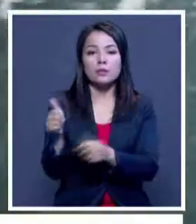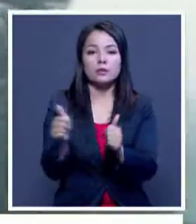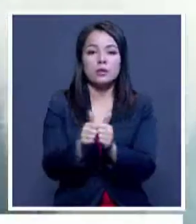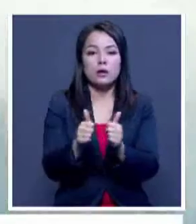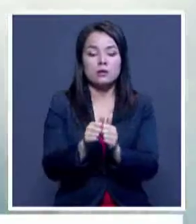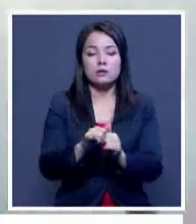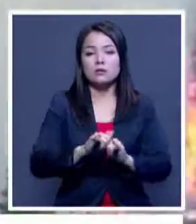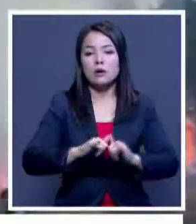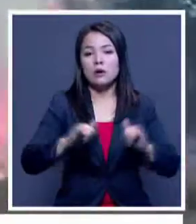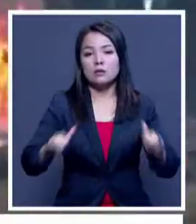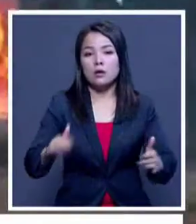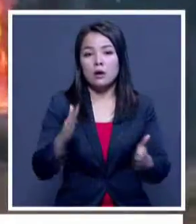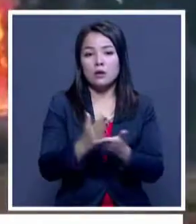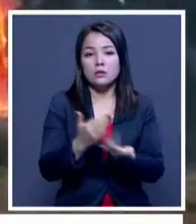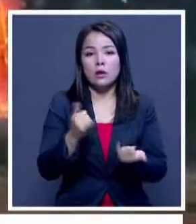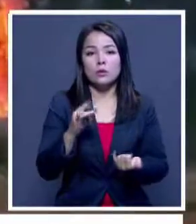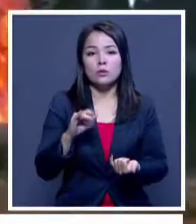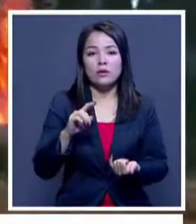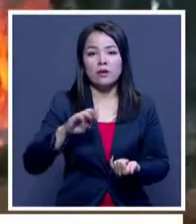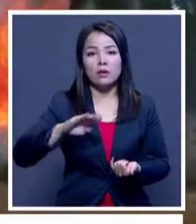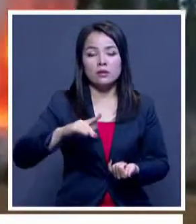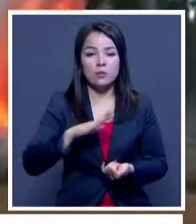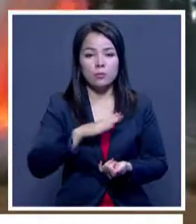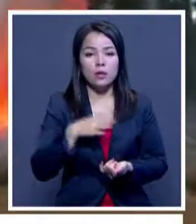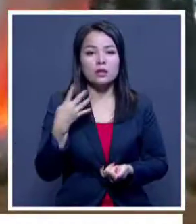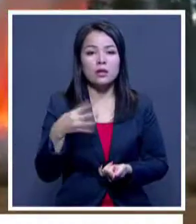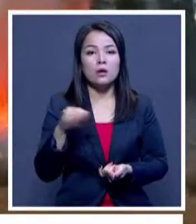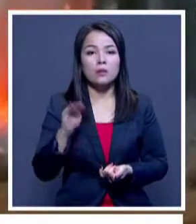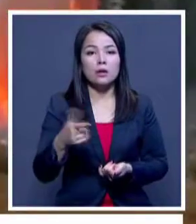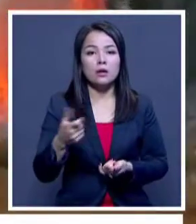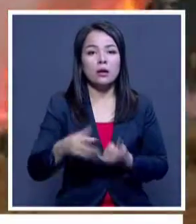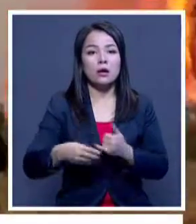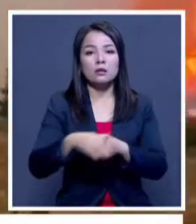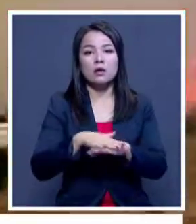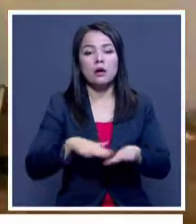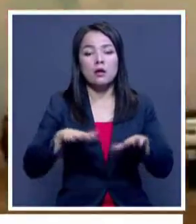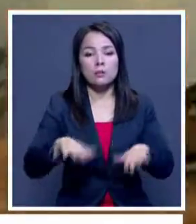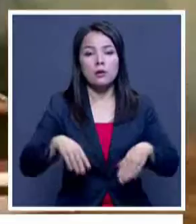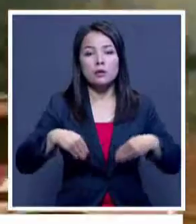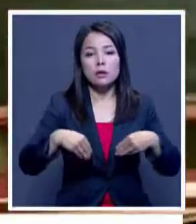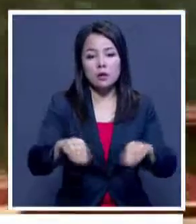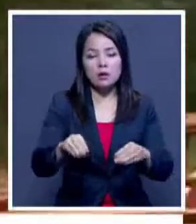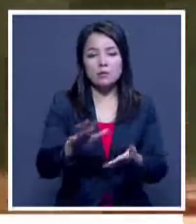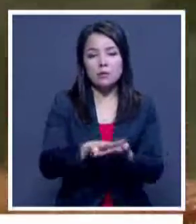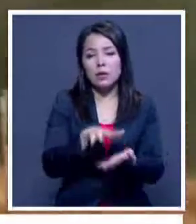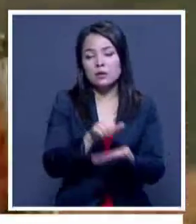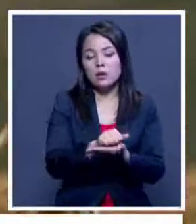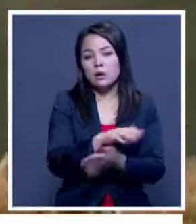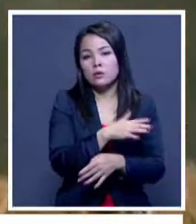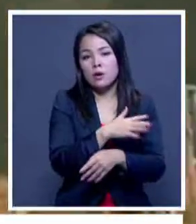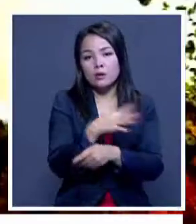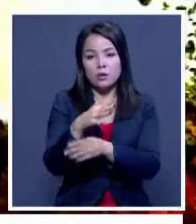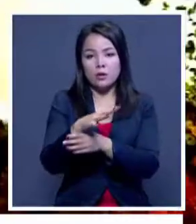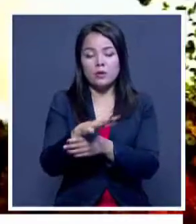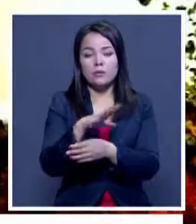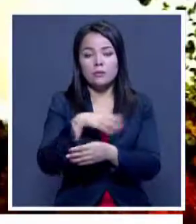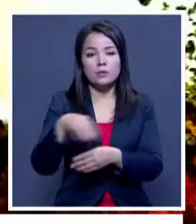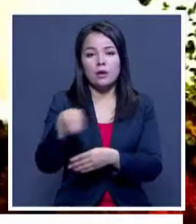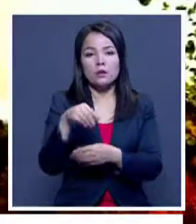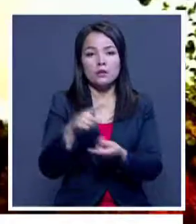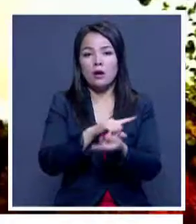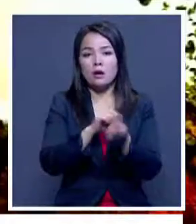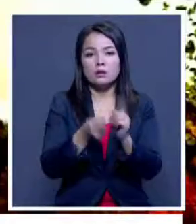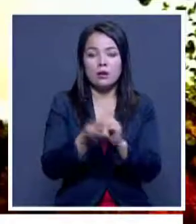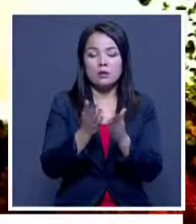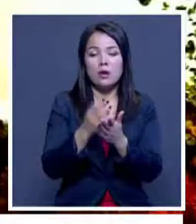аймақтарға жетті. Ал Рузвельт өңірінде 40 мың гектар егістік алқабы күлге айналған. Қазір орман өртіне нақты не